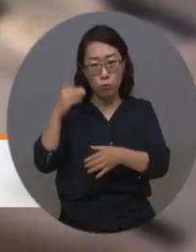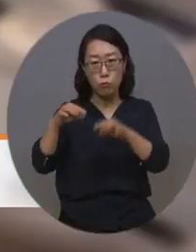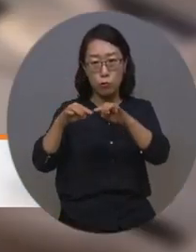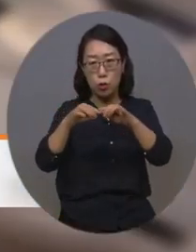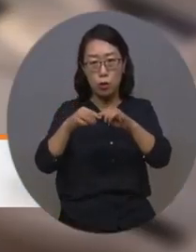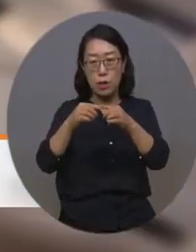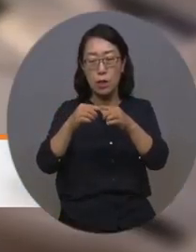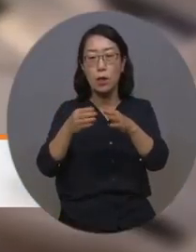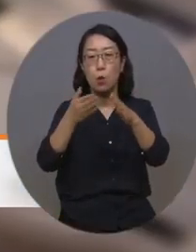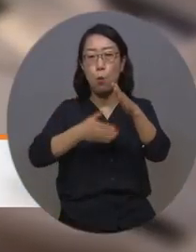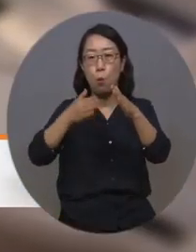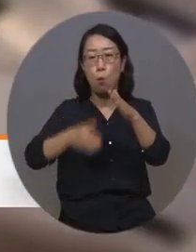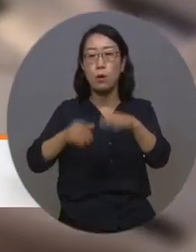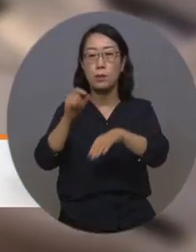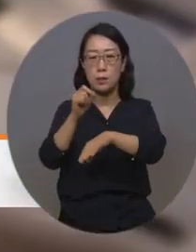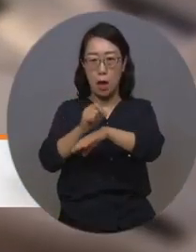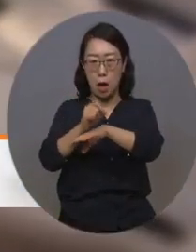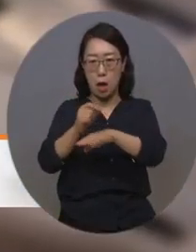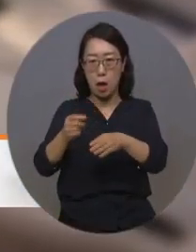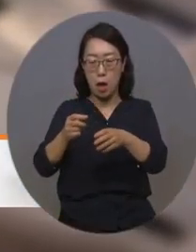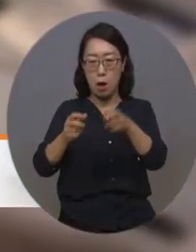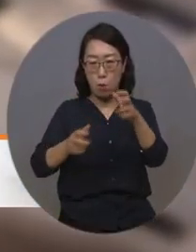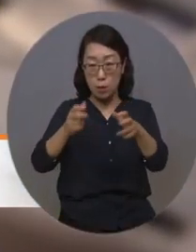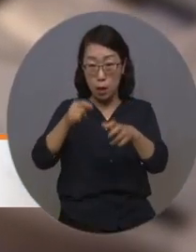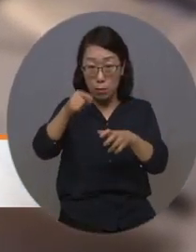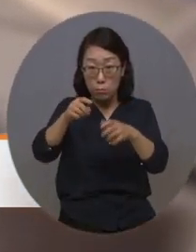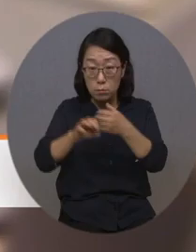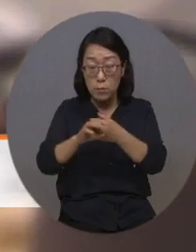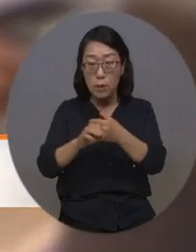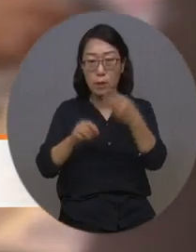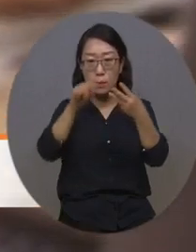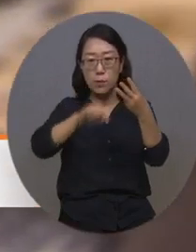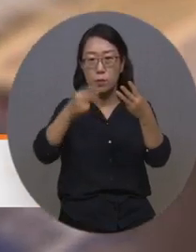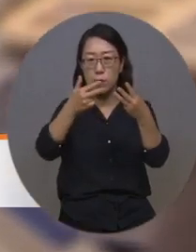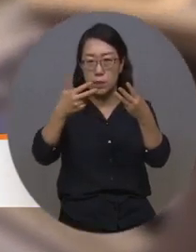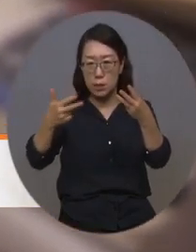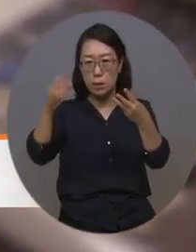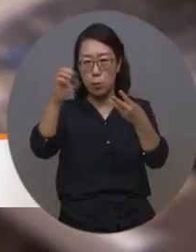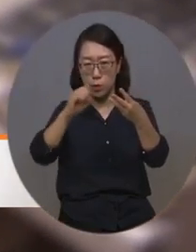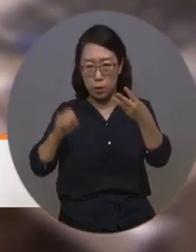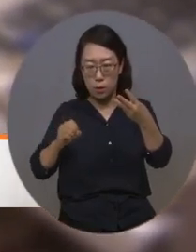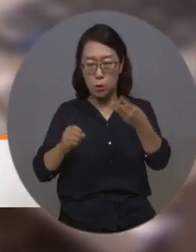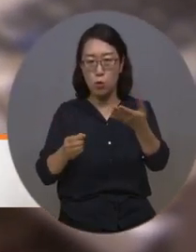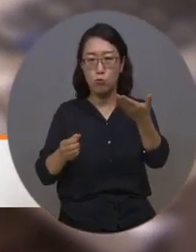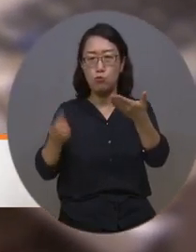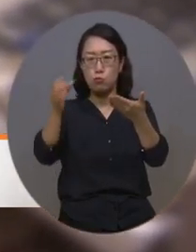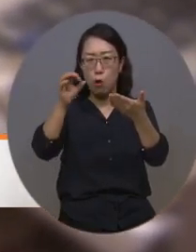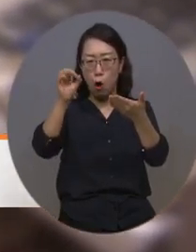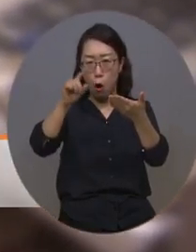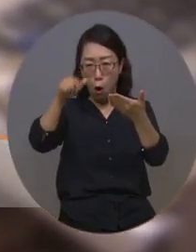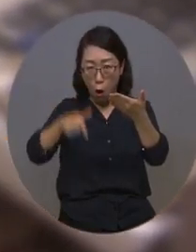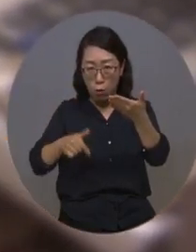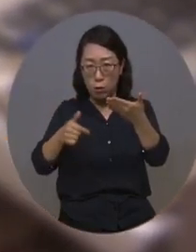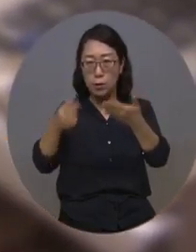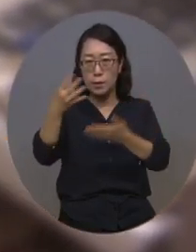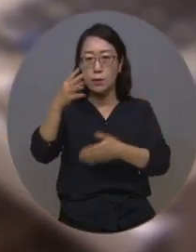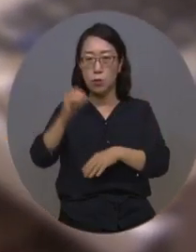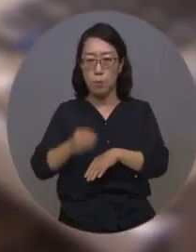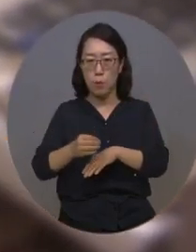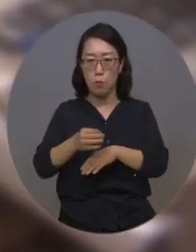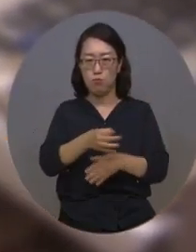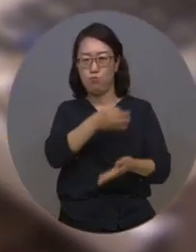지난해 12월 기준 장애인 의무고용 율은 3.2 7% 로 초 음 9억 4000만원 2부가 됐습니다